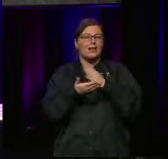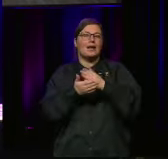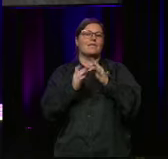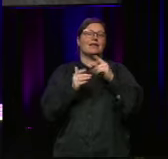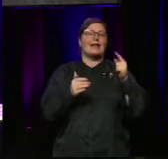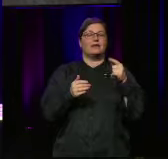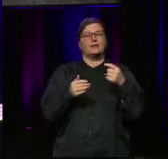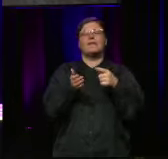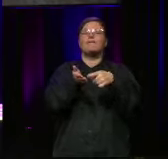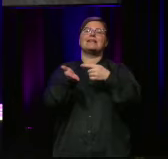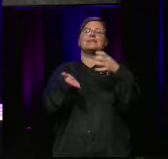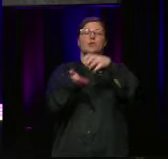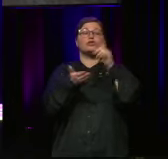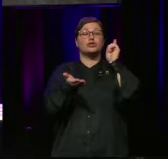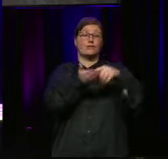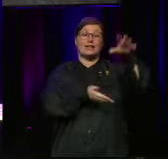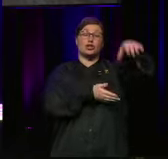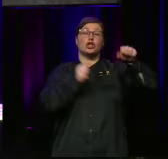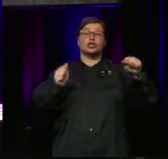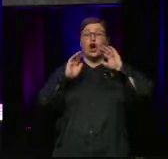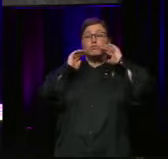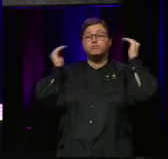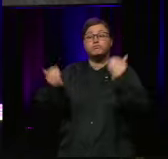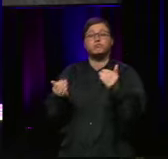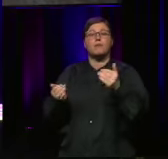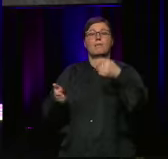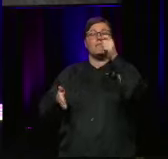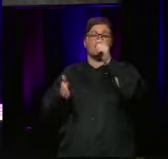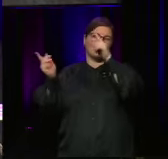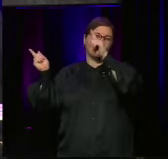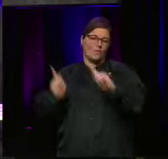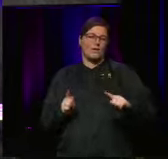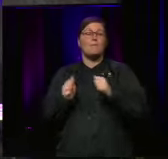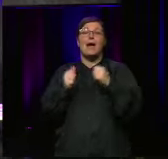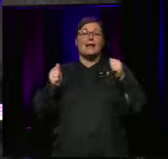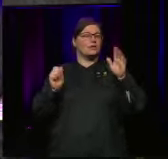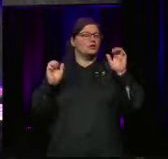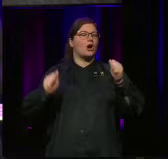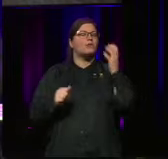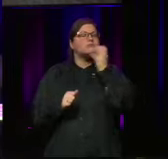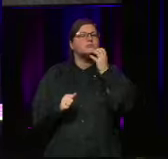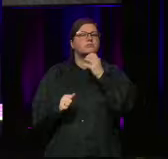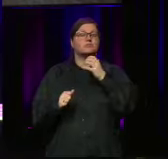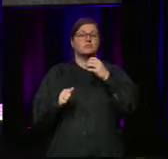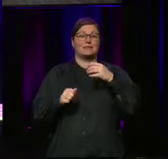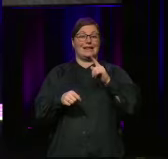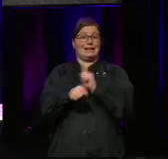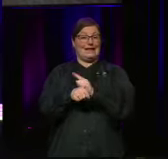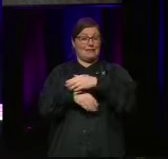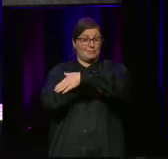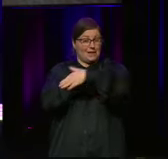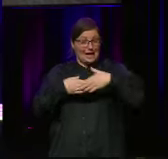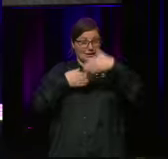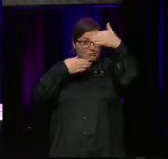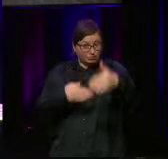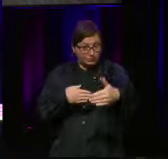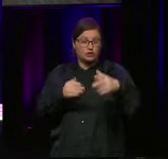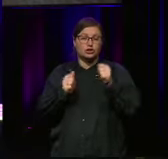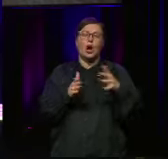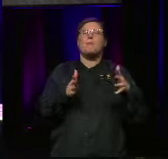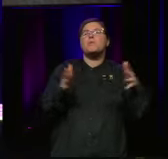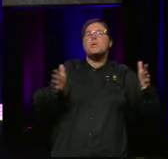stat ska kunna skydda sin befolkning. Men det ska ske väldigt varsamt. Det ska vara tidsbegränsat, det ska vara proportionerligt och så vidare. Så det finns vissa